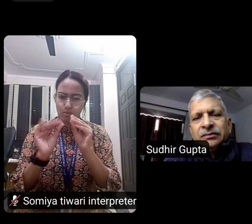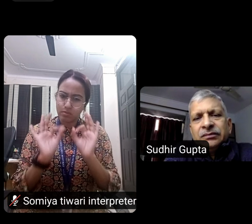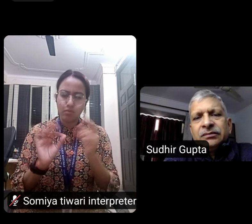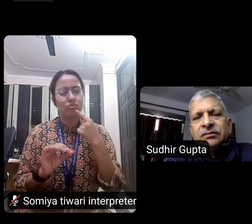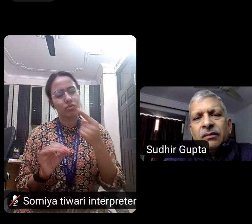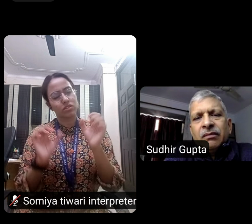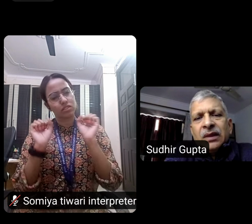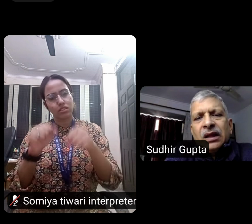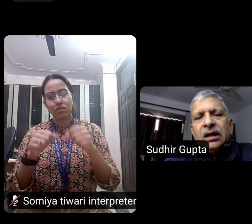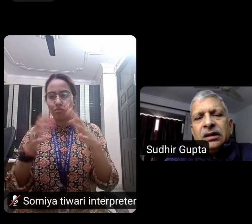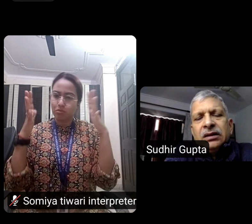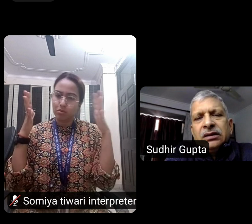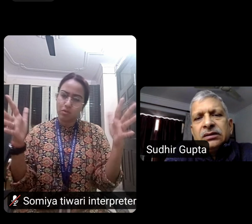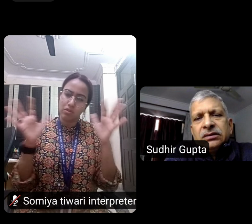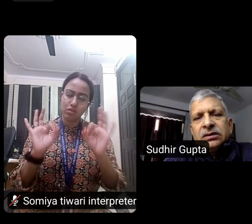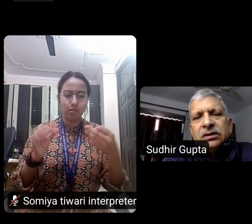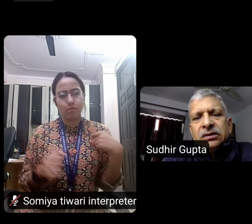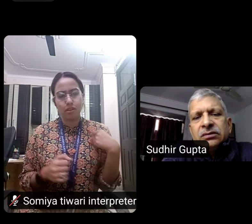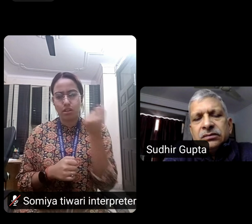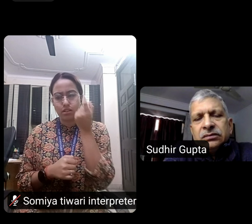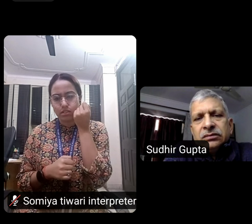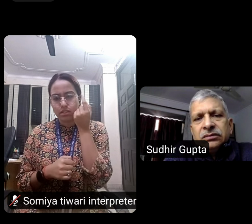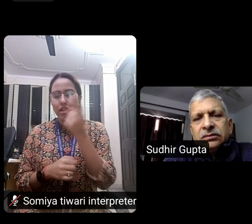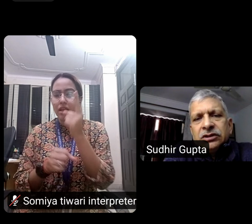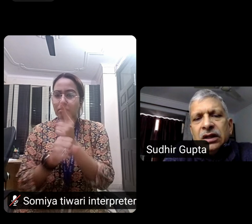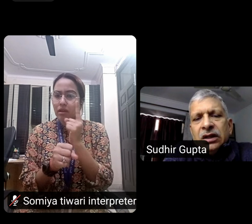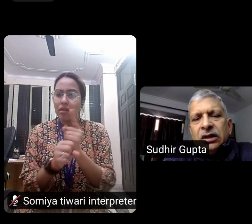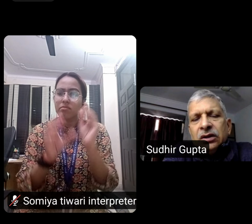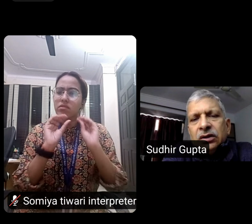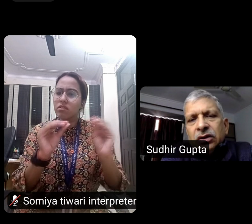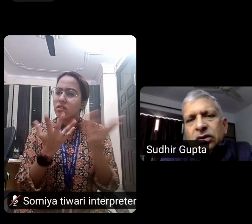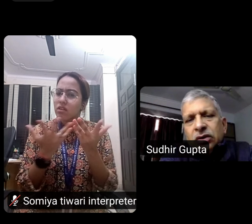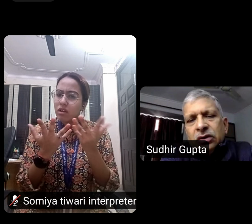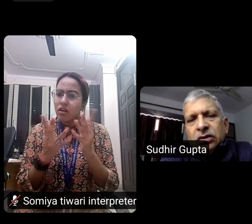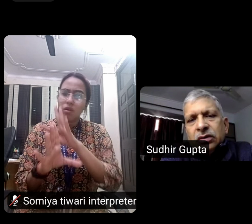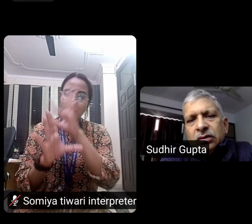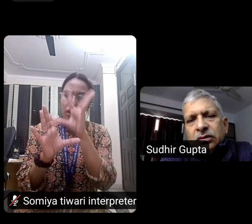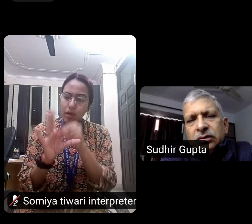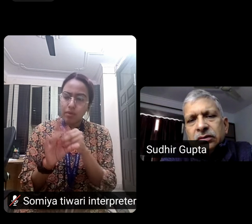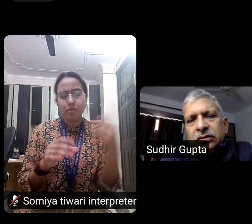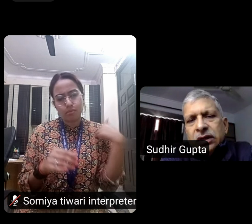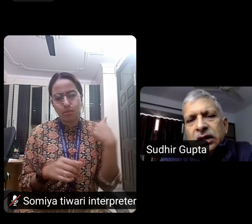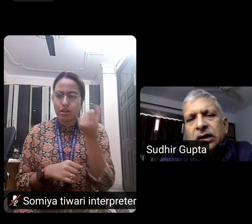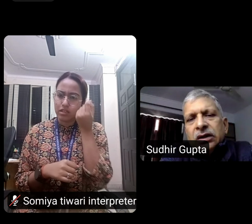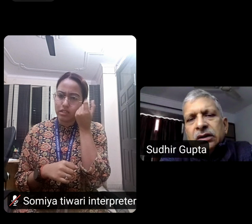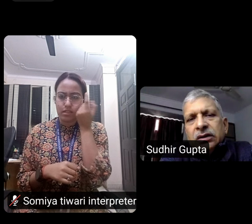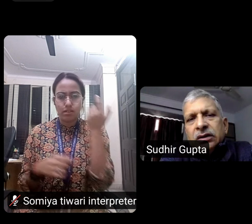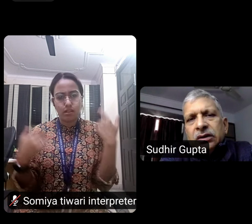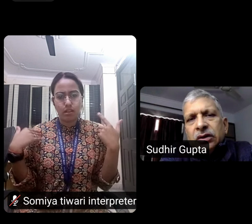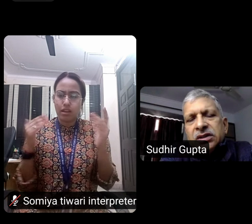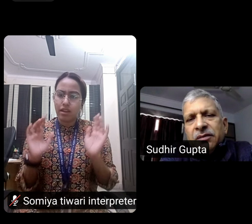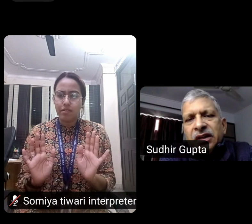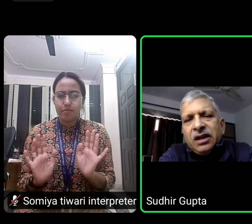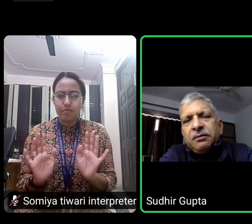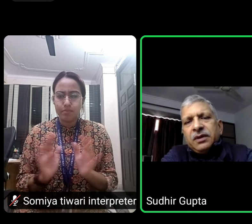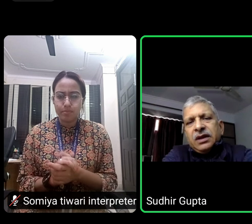अच्छा सर। हाँ बहुत काम करती है, मैं समझ जाती हूँ कि मैम क्या मुझे बता रही है, सारा बताती है मैम अच्छे से, तो मैं समझ जाती हूँ।